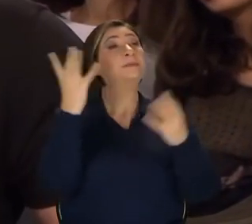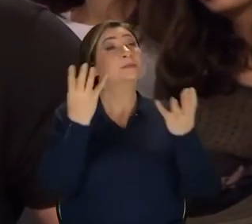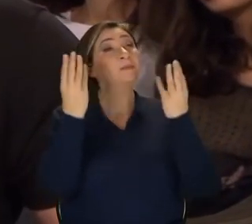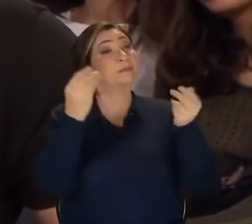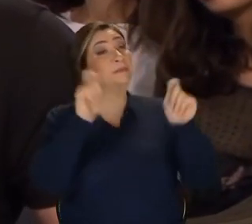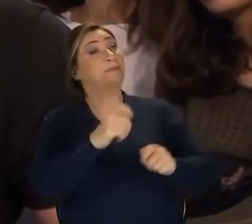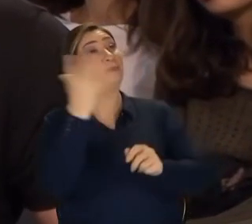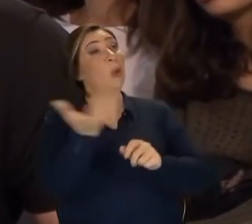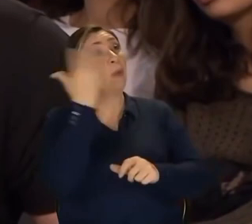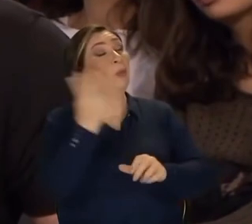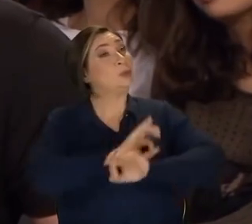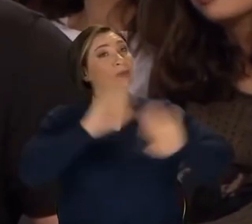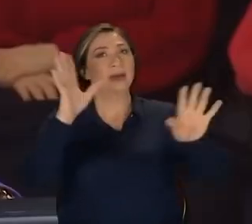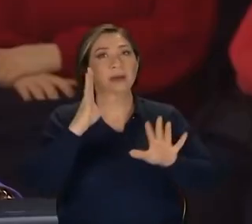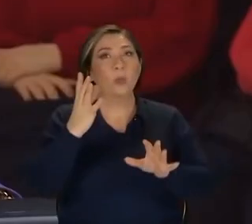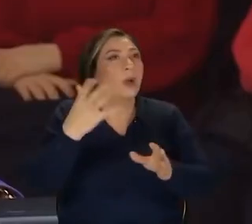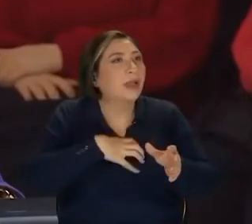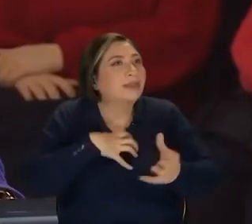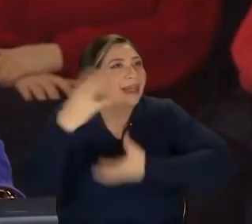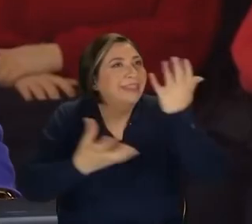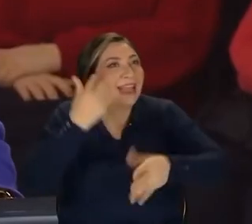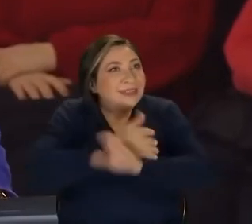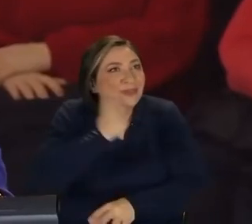güzel yapmışsınız yangını diyor. Yani